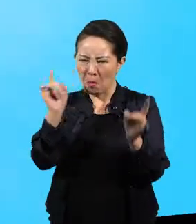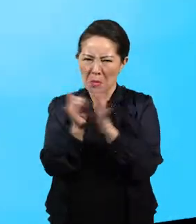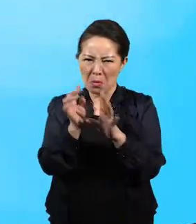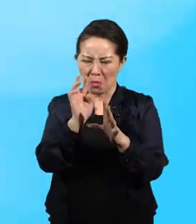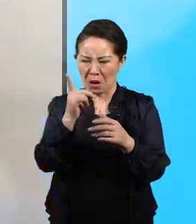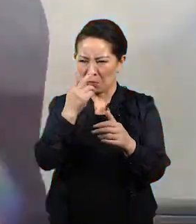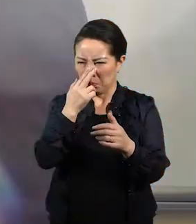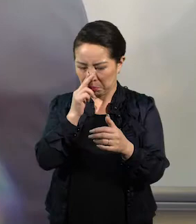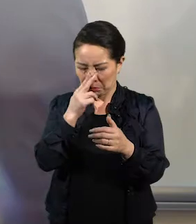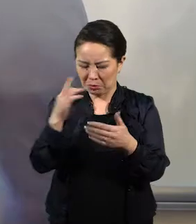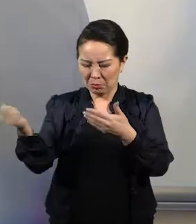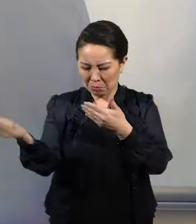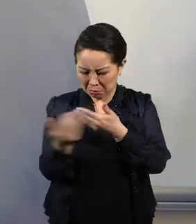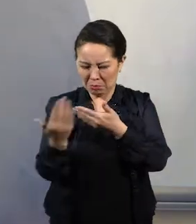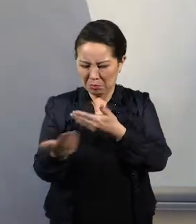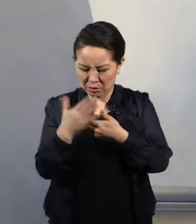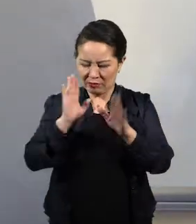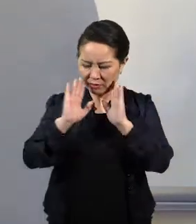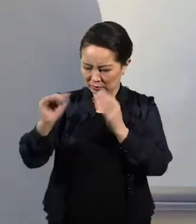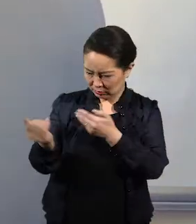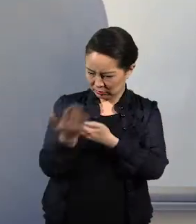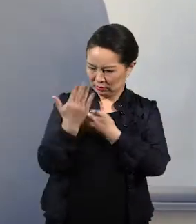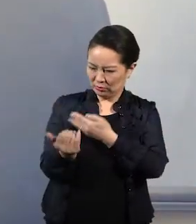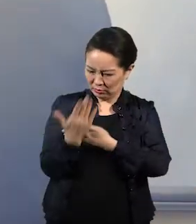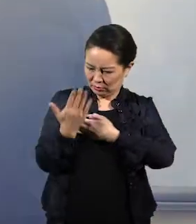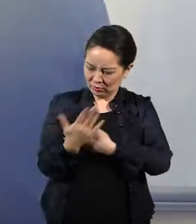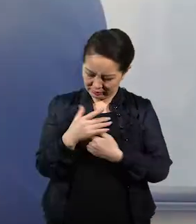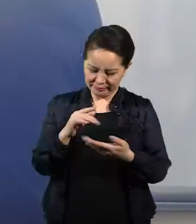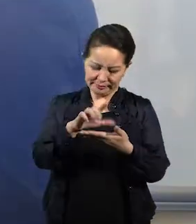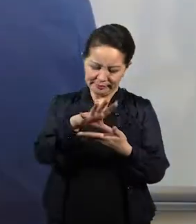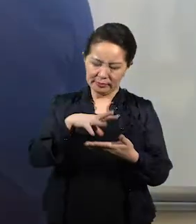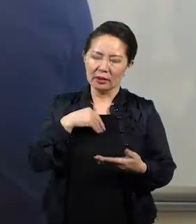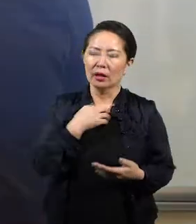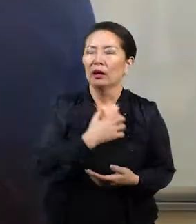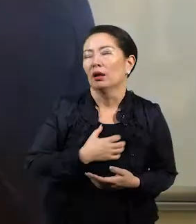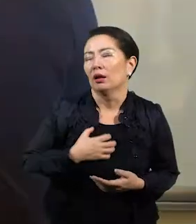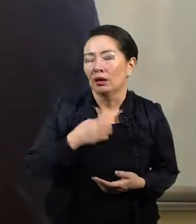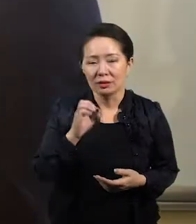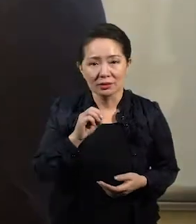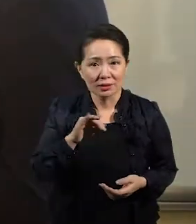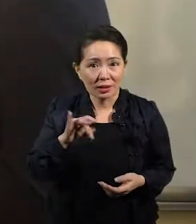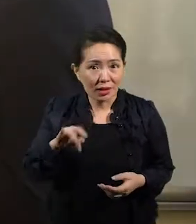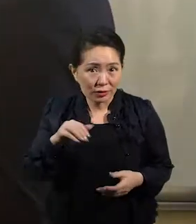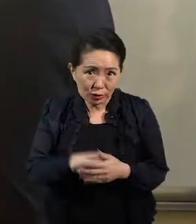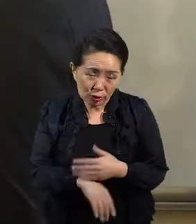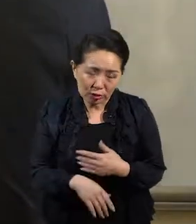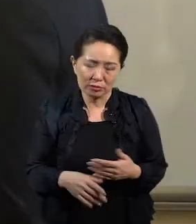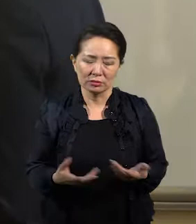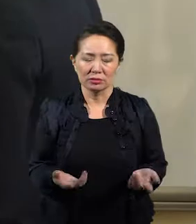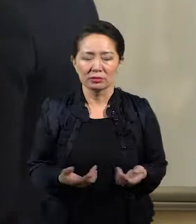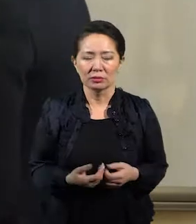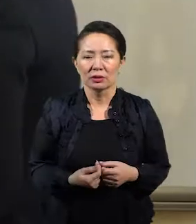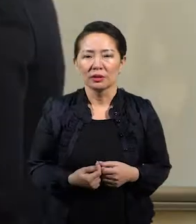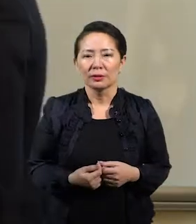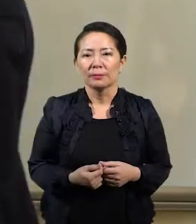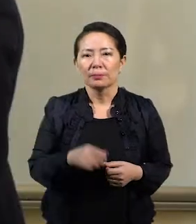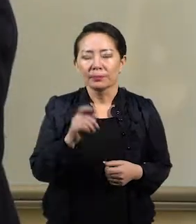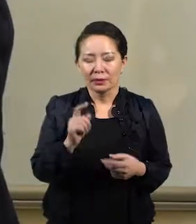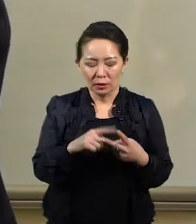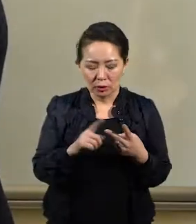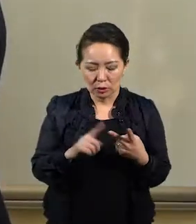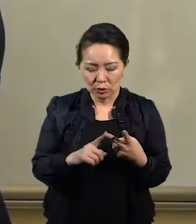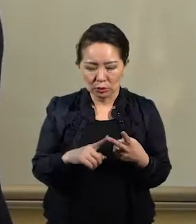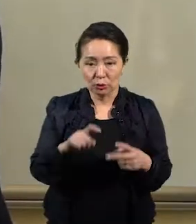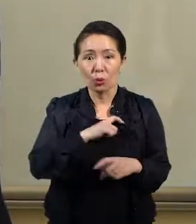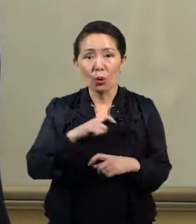бүрийн хит хэрэггүй юм гараад ирсэн байдаг. Тэгээ хүн энийг нь харснаар стресстэх тийм ямар ч хэрэггүй үр дагавар хүнд бий болдог. Хоёр нь